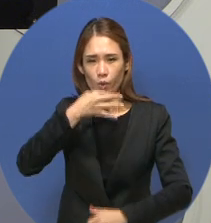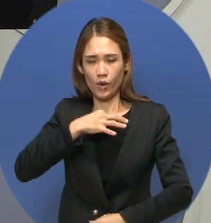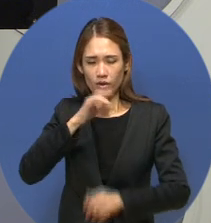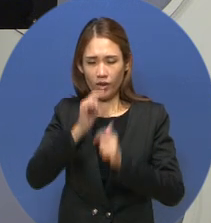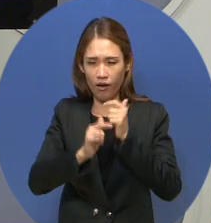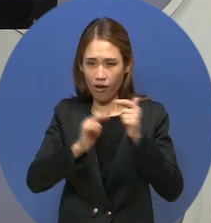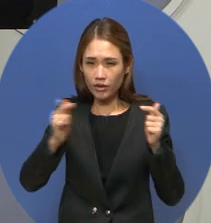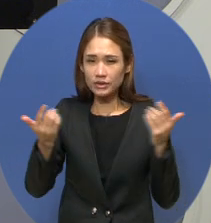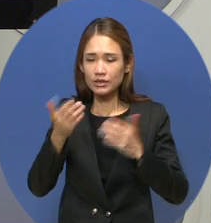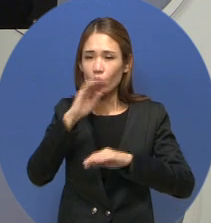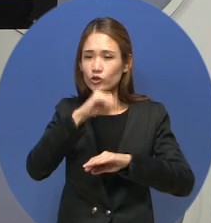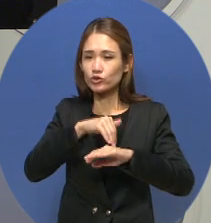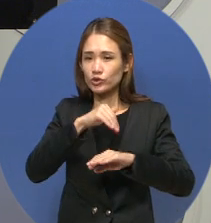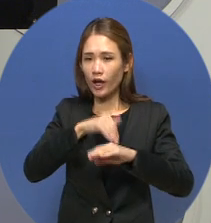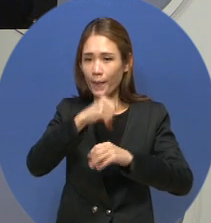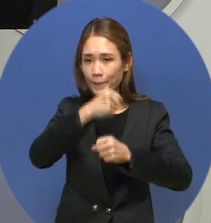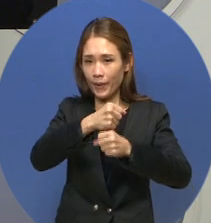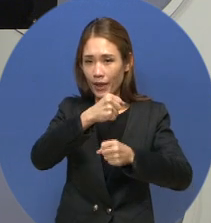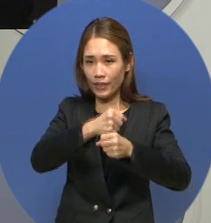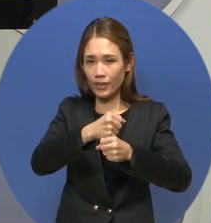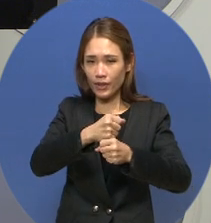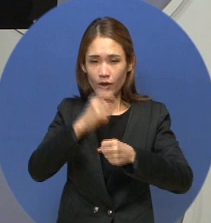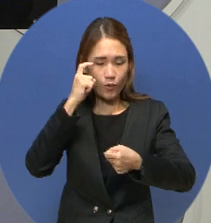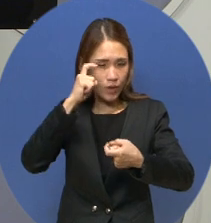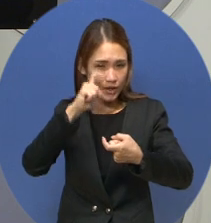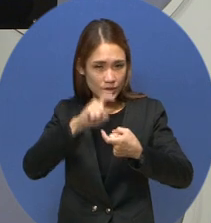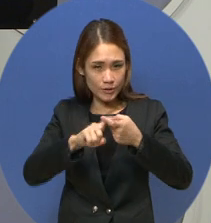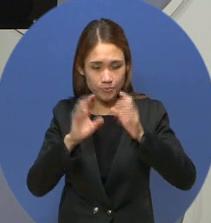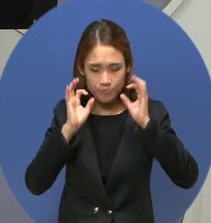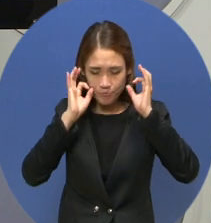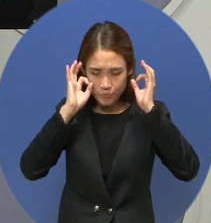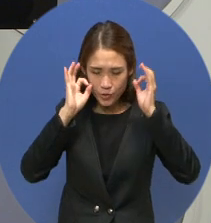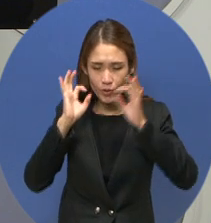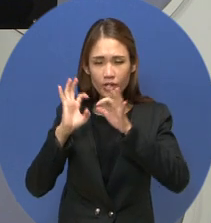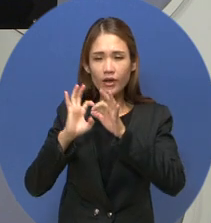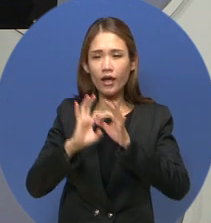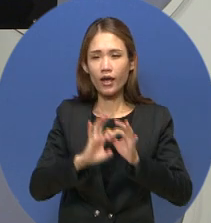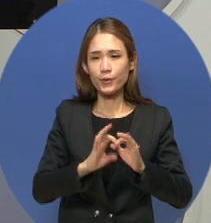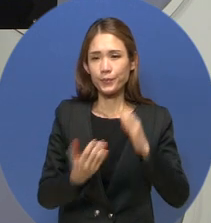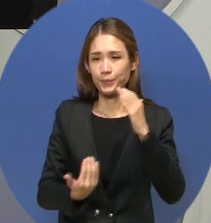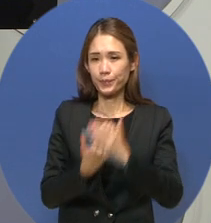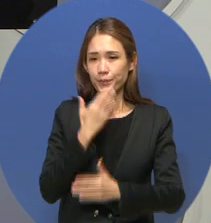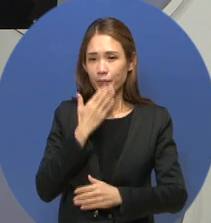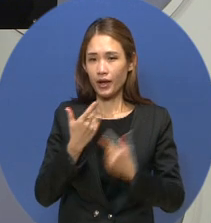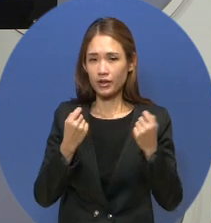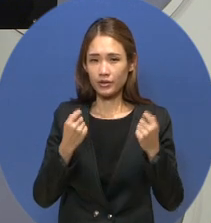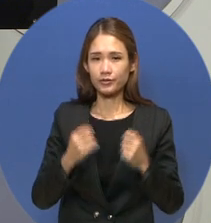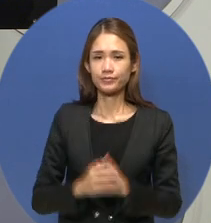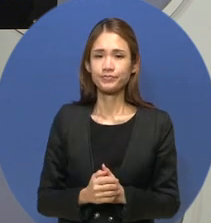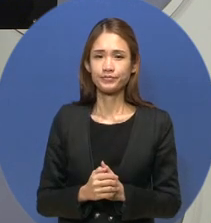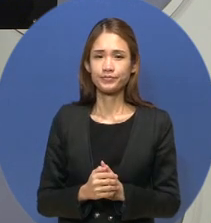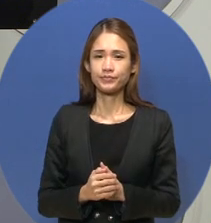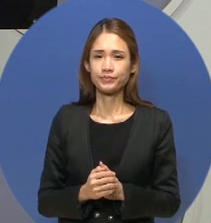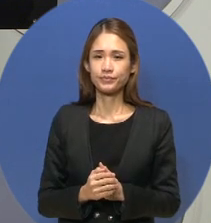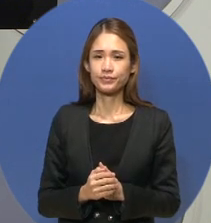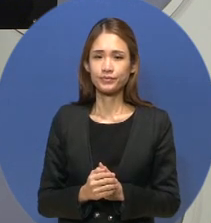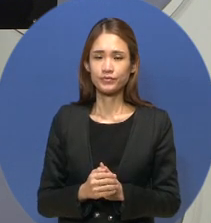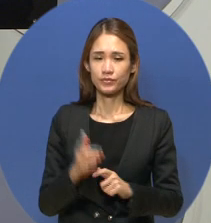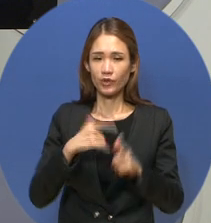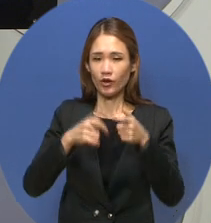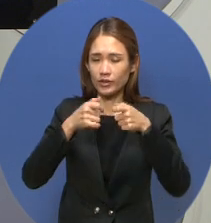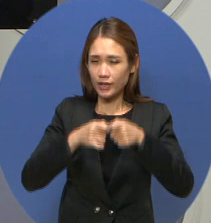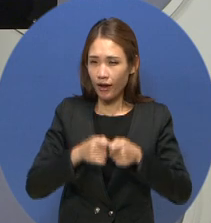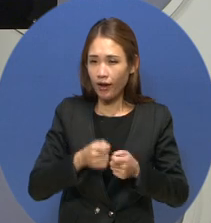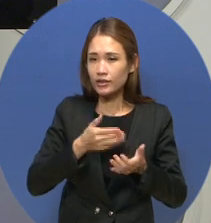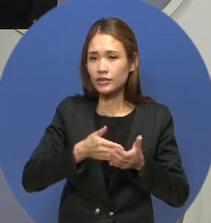다양한 직업 볼륨 콘텐츠 제작에 관심과 노력을 지속해 나갈 것이라고 밝혔습니다 이밖에 자세한